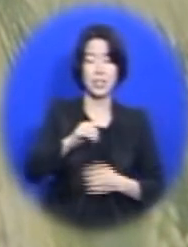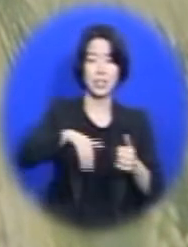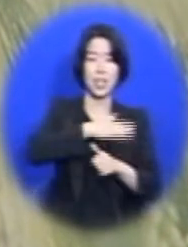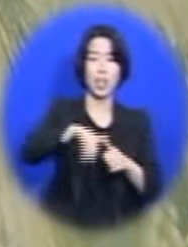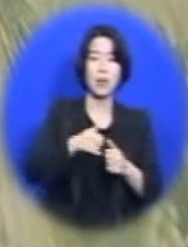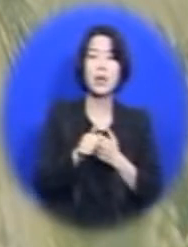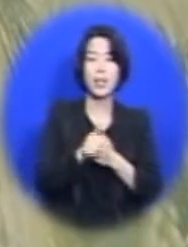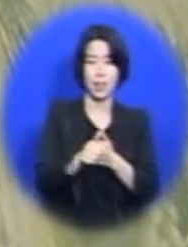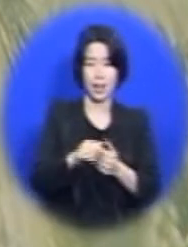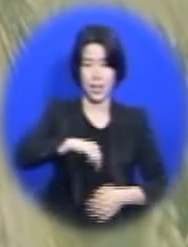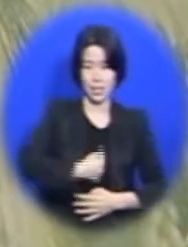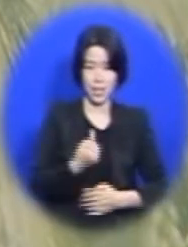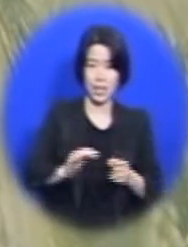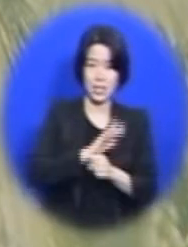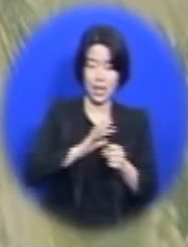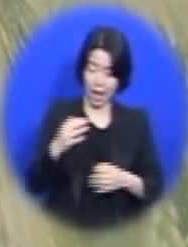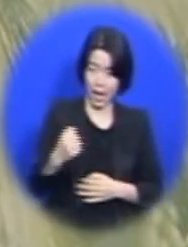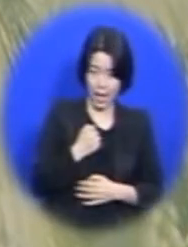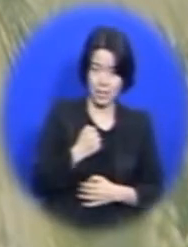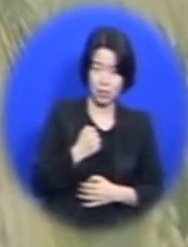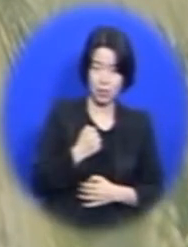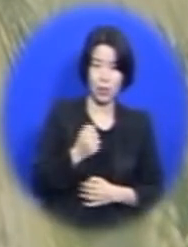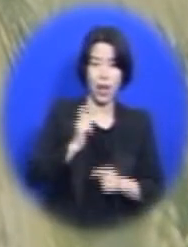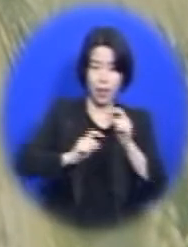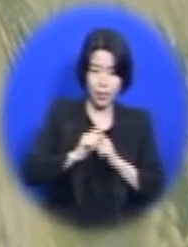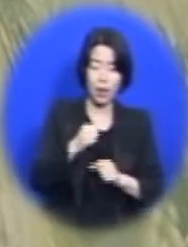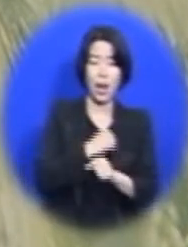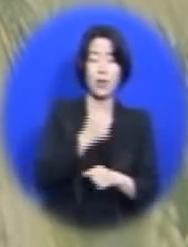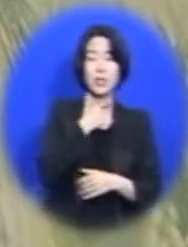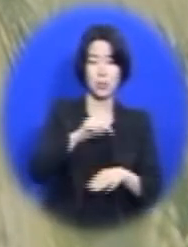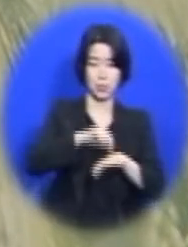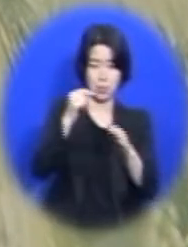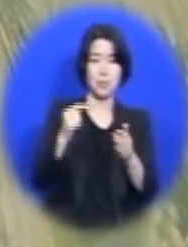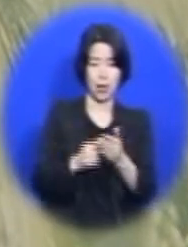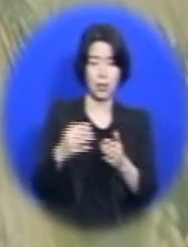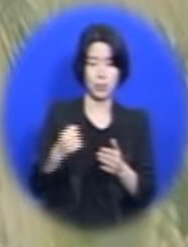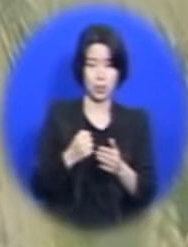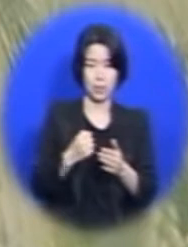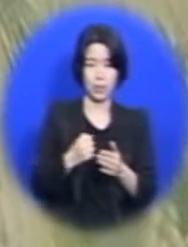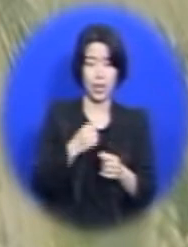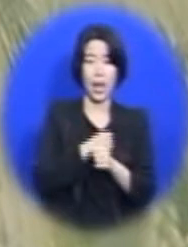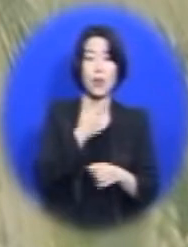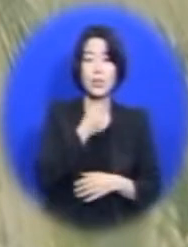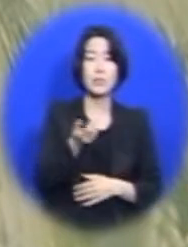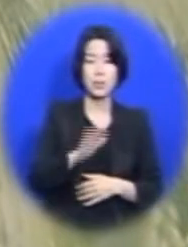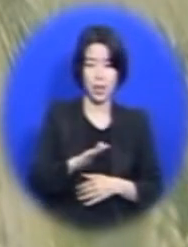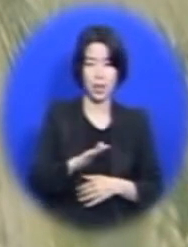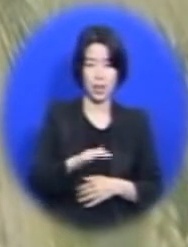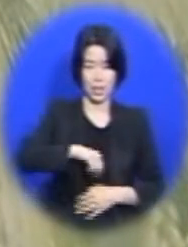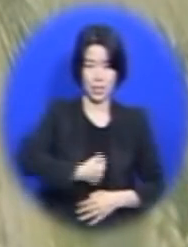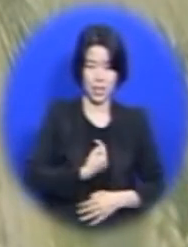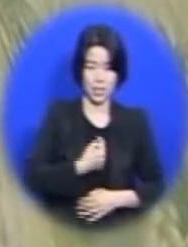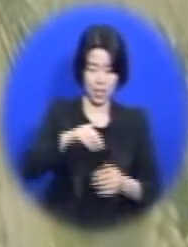따라 본인의 사랑을 가지고 더 하고 싶은 마음으로 하고 싶지만